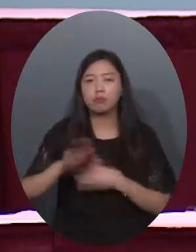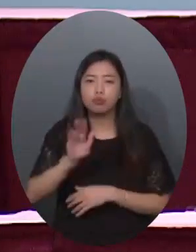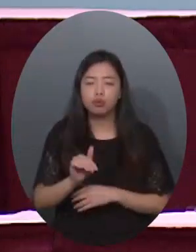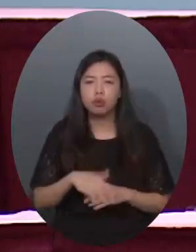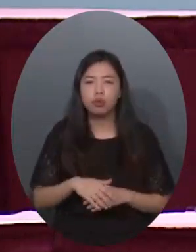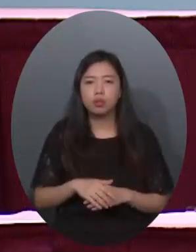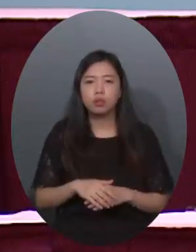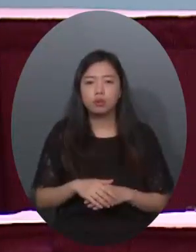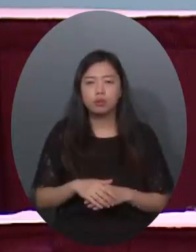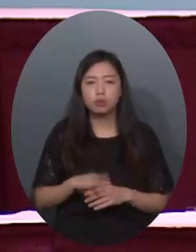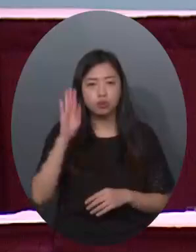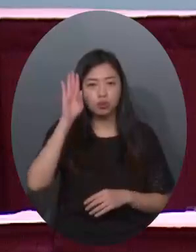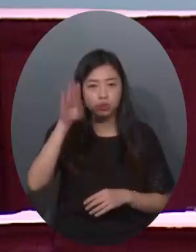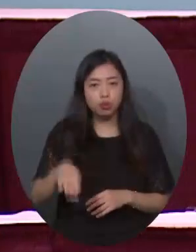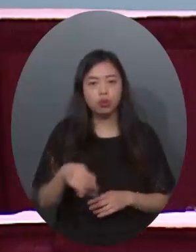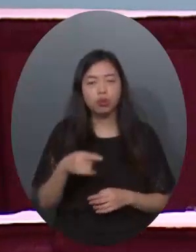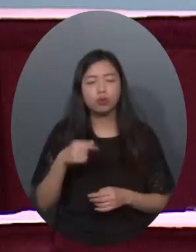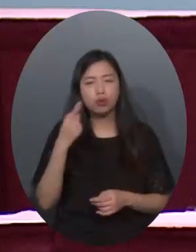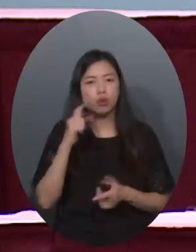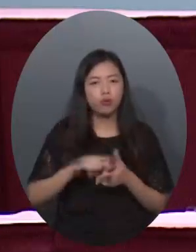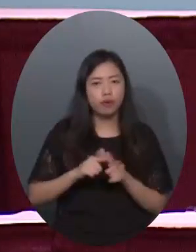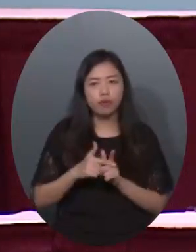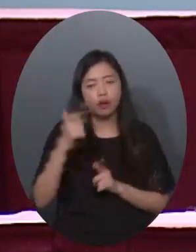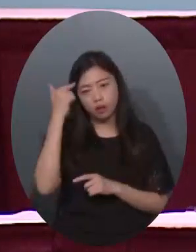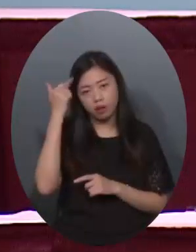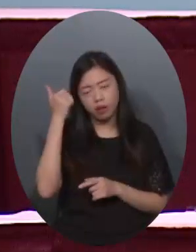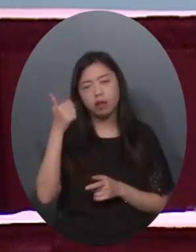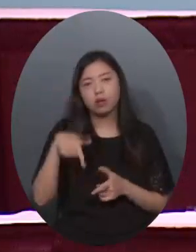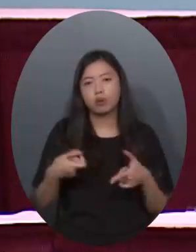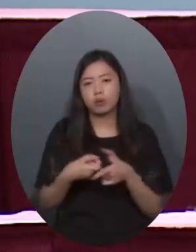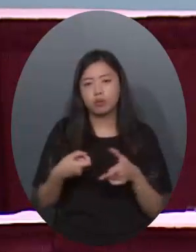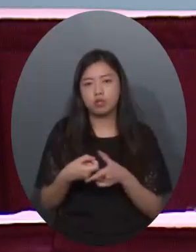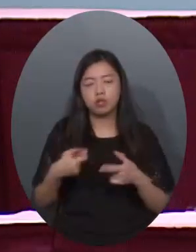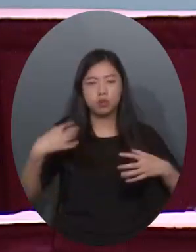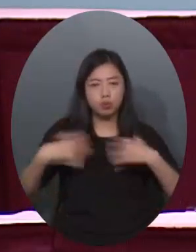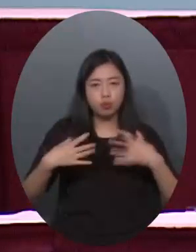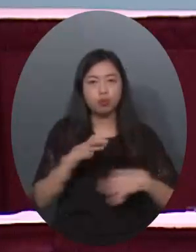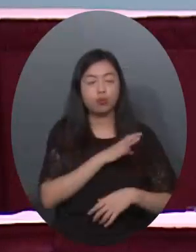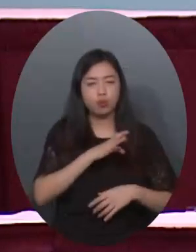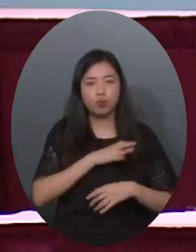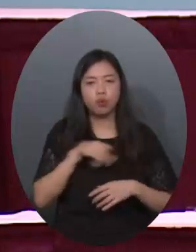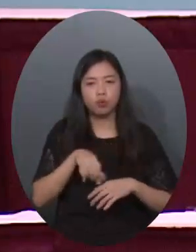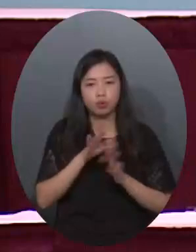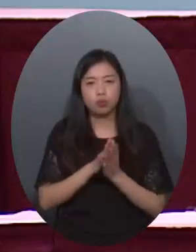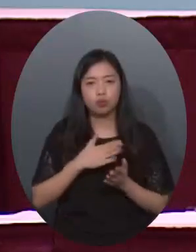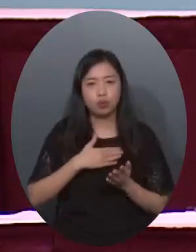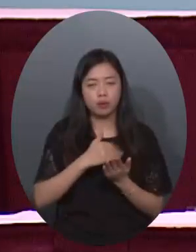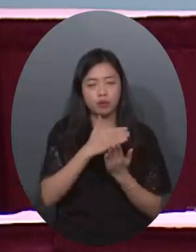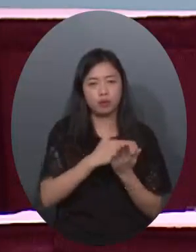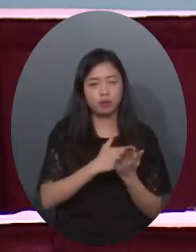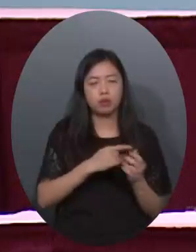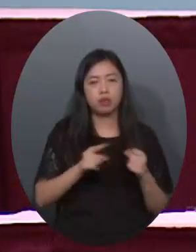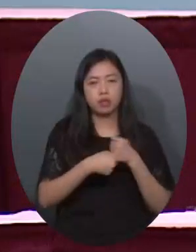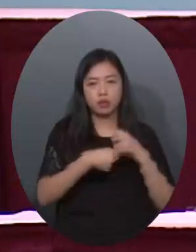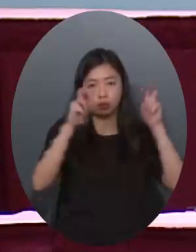日後讓股東能以更靈活的方法參與公司成員大會，會上將呈請一項決議